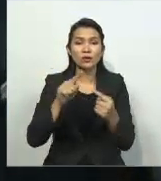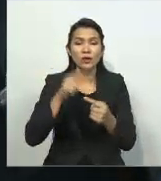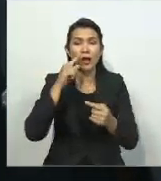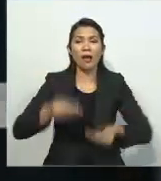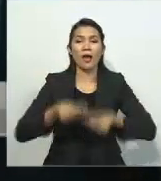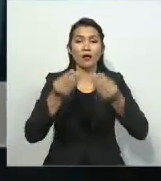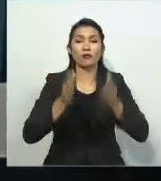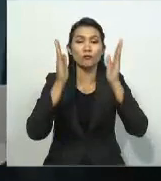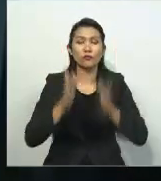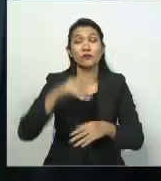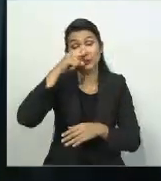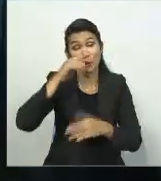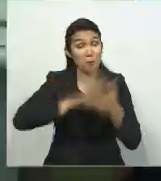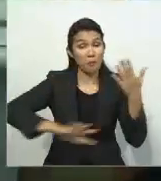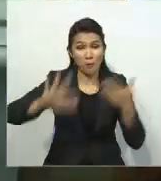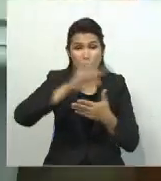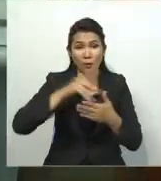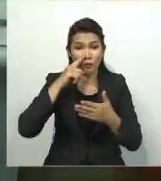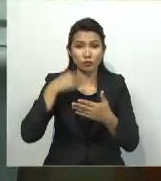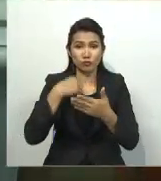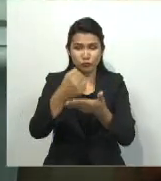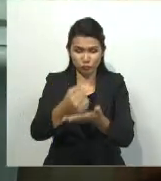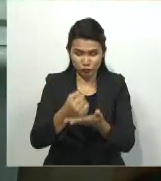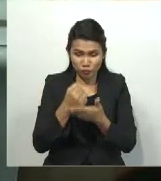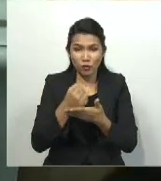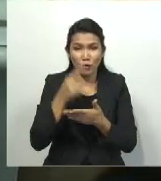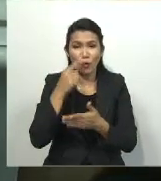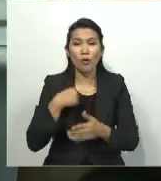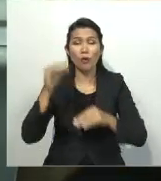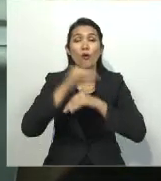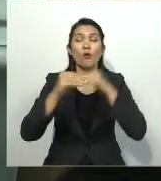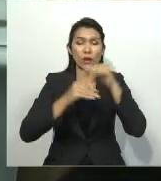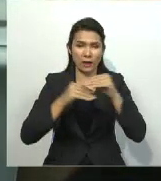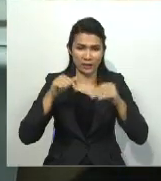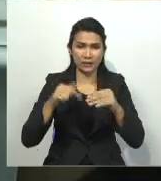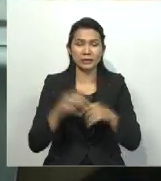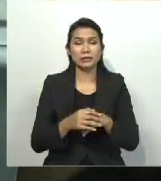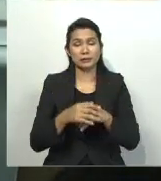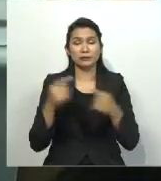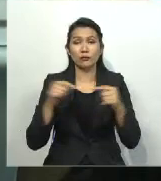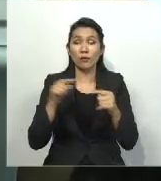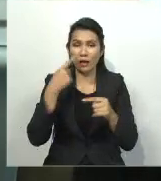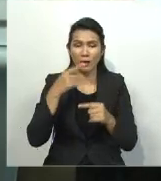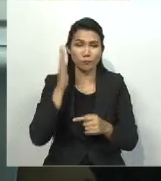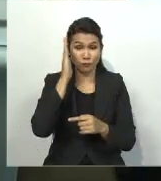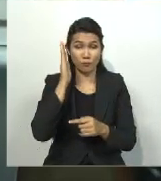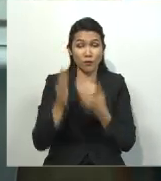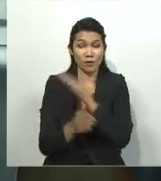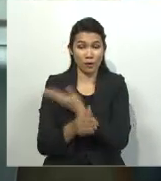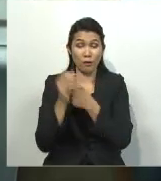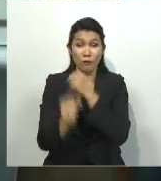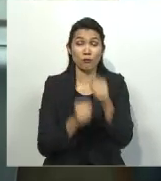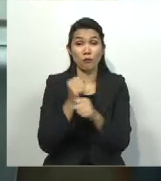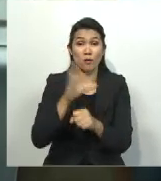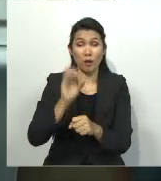ทนชาวไทยทุกๆคนที่มีส่วนร่วมกับโครงการ9คนละ9โดยนายธวัชชัยเนยโอชาอายุ52